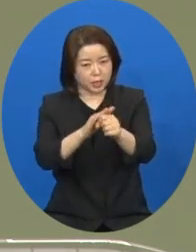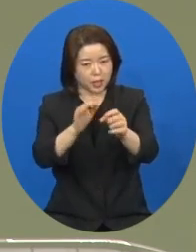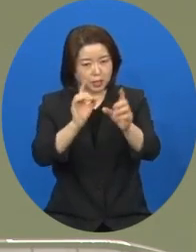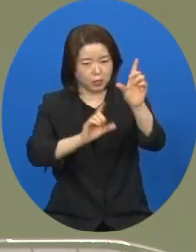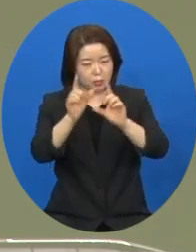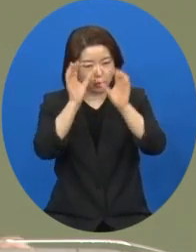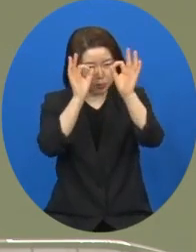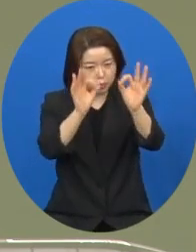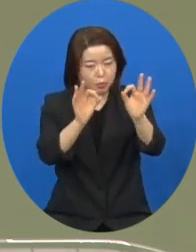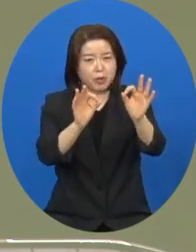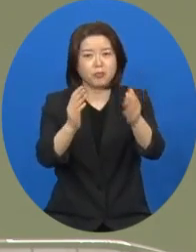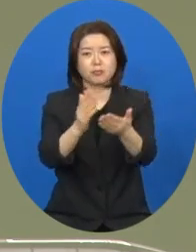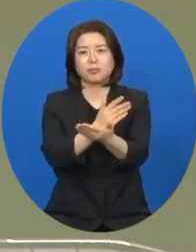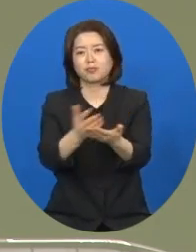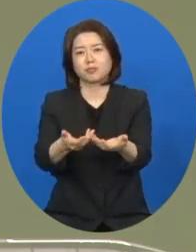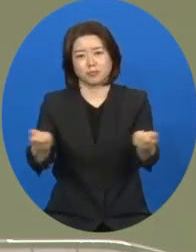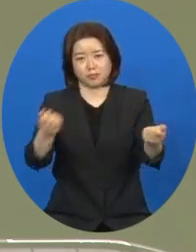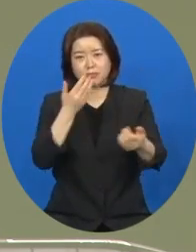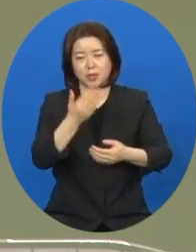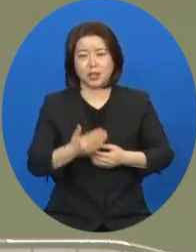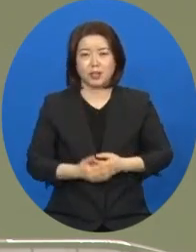데서부터 갈라지는 거예요.